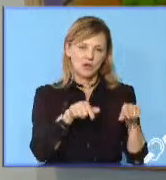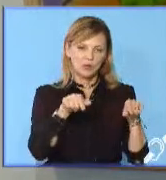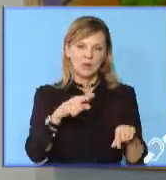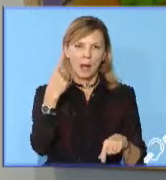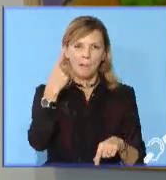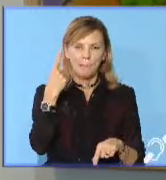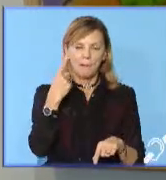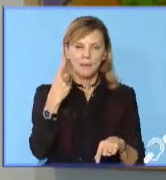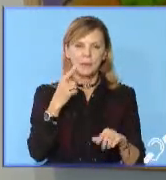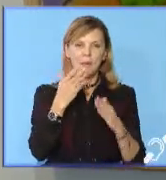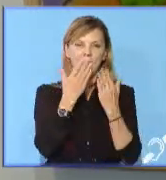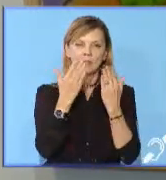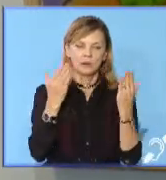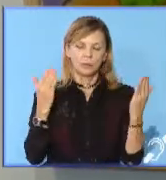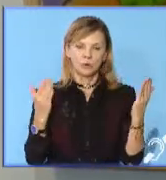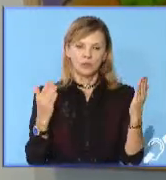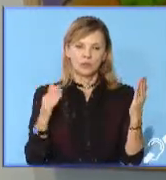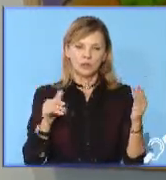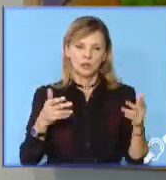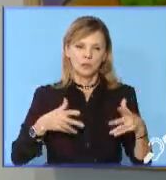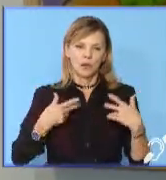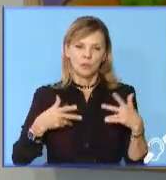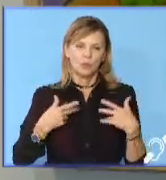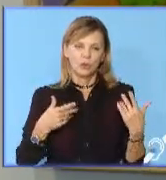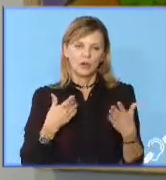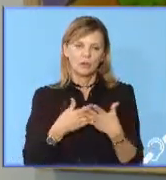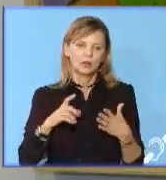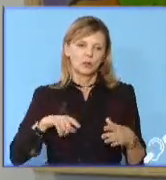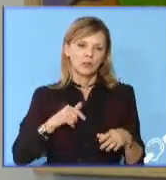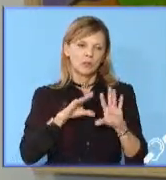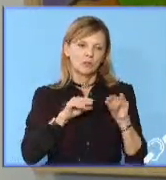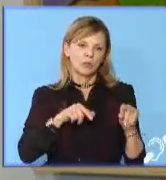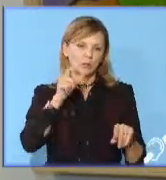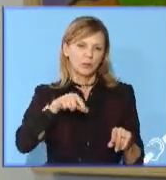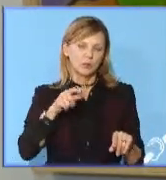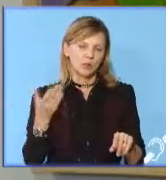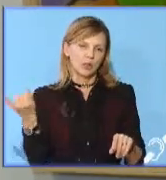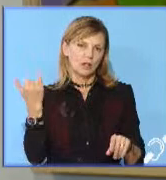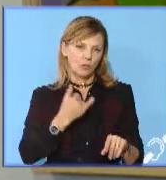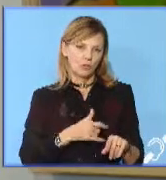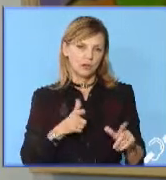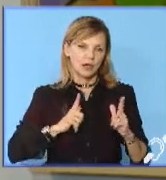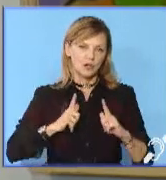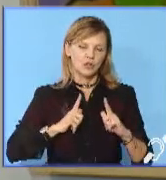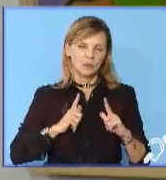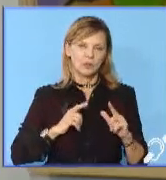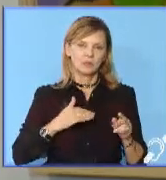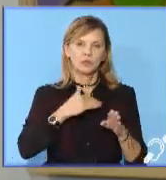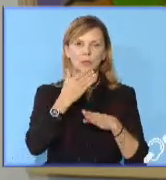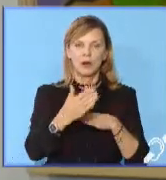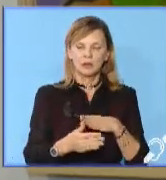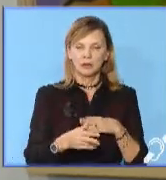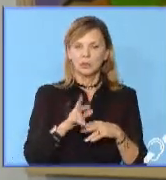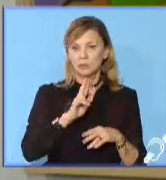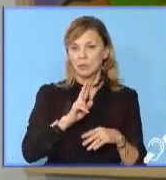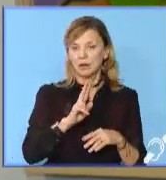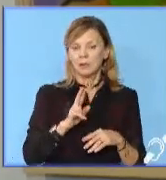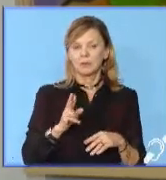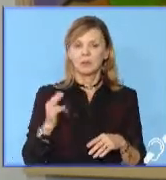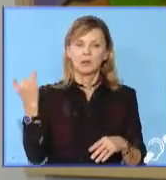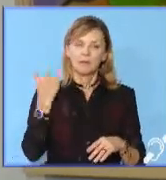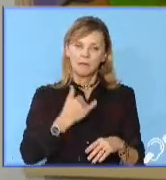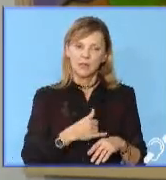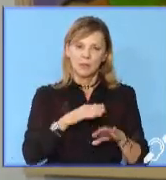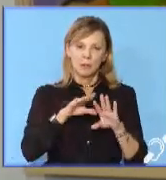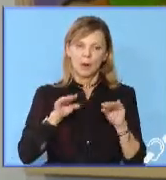am prima expunere și ne bucurăm pentru că sunt foarte mulți oameni în seara asta, îi așteptăm cât mai târziu și să sperăm că devine